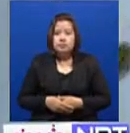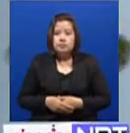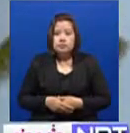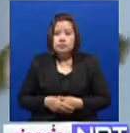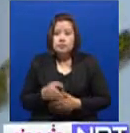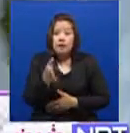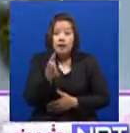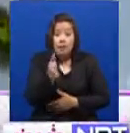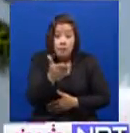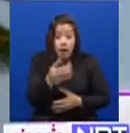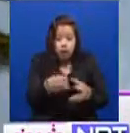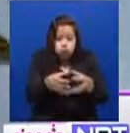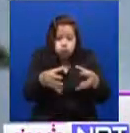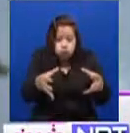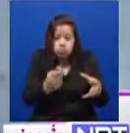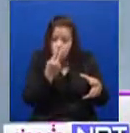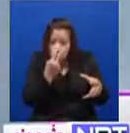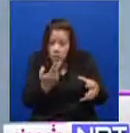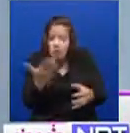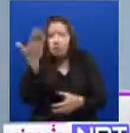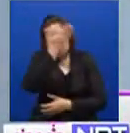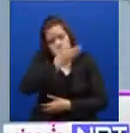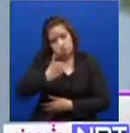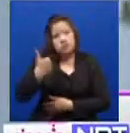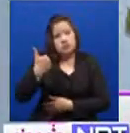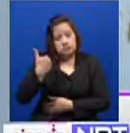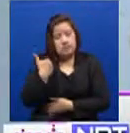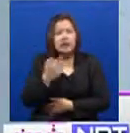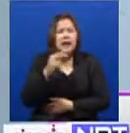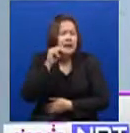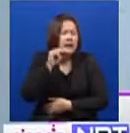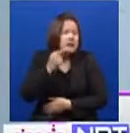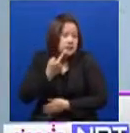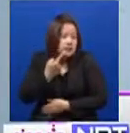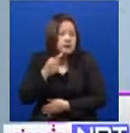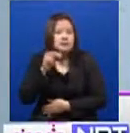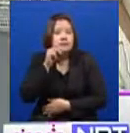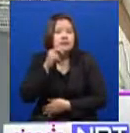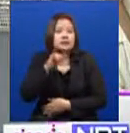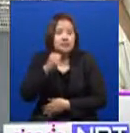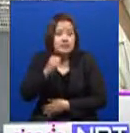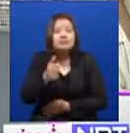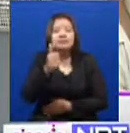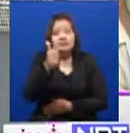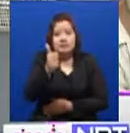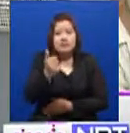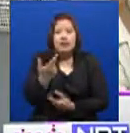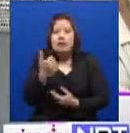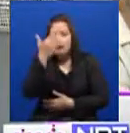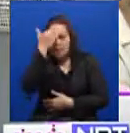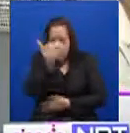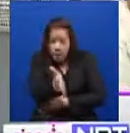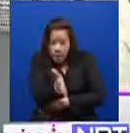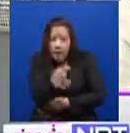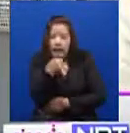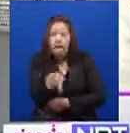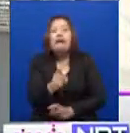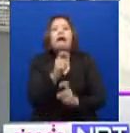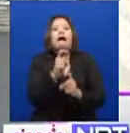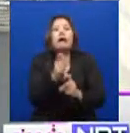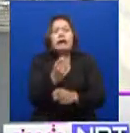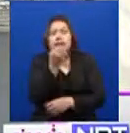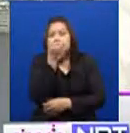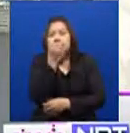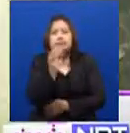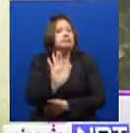ปลาปักกระเป้าเป็นปลาที่สวยงามพบได้ทั้งในน้ำจืดและน้ำเค็มเป็นปลาที่มีพิษและไม่เหมาะจะนำมารับประทานเป็นอาห